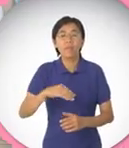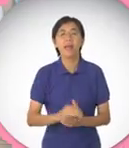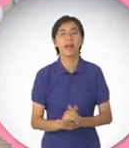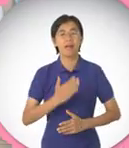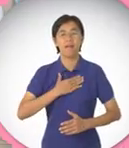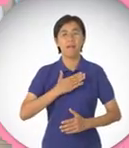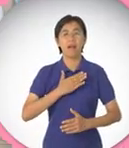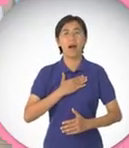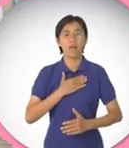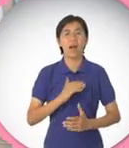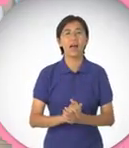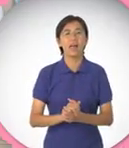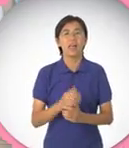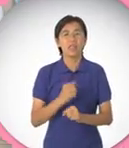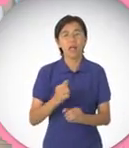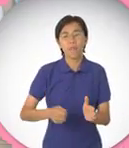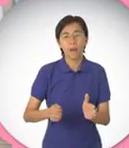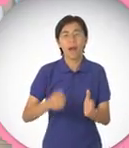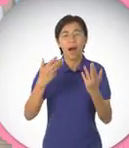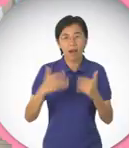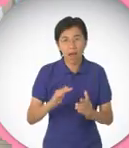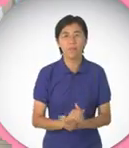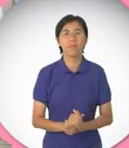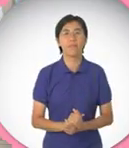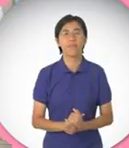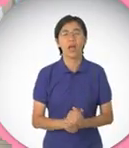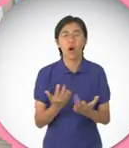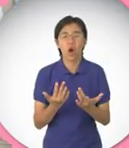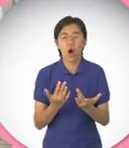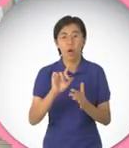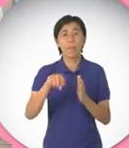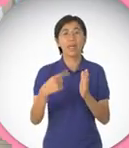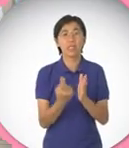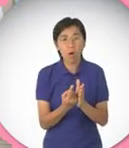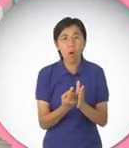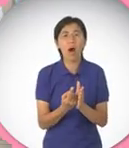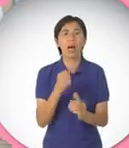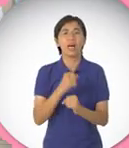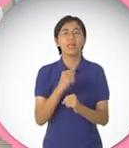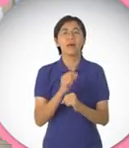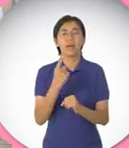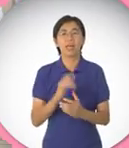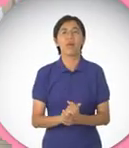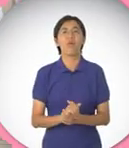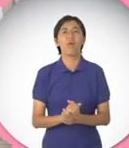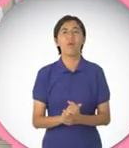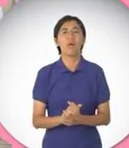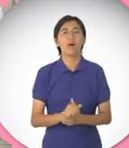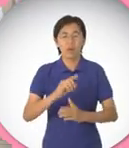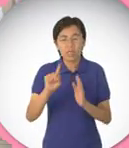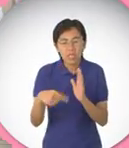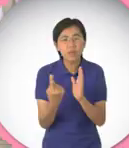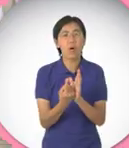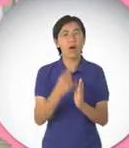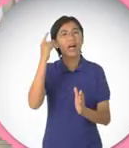พรูฟก่อนรอบนึงหลังจากตีเสร็จแล้วแล้วก็เกือบชั่วโมงแล้วก็ทุบให้ฟองอากาศออกแล้วเราก็พรูฟอีกรอบนึงเกือบชั่วโมงเหมือนกันเพราะฉะนั้นเนี่ยมันจ